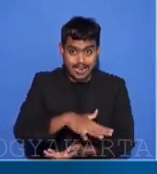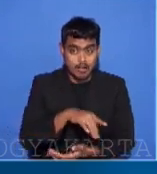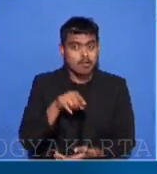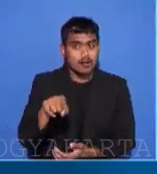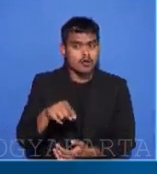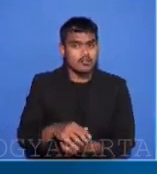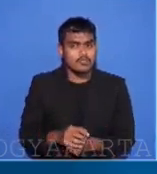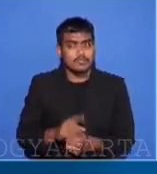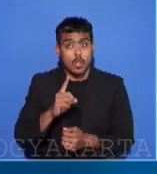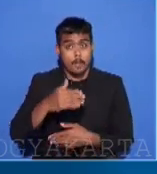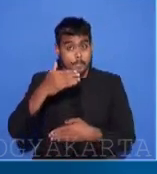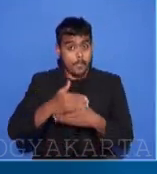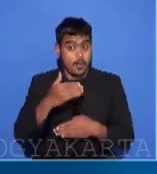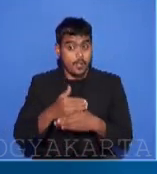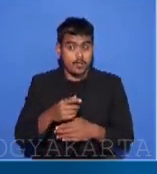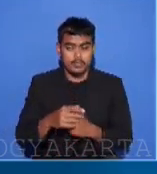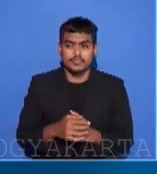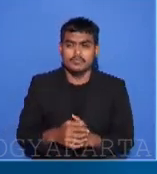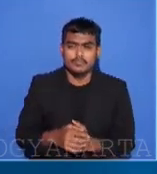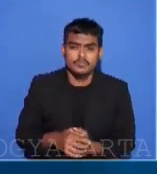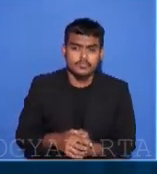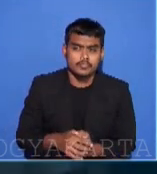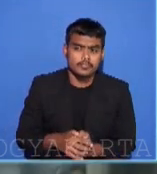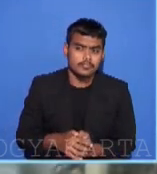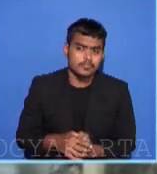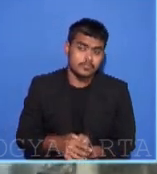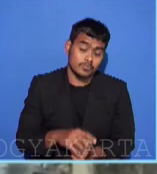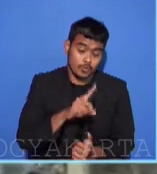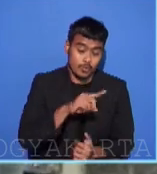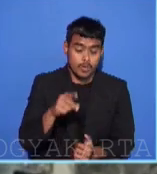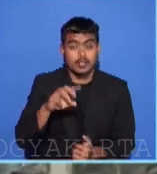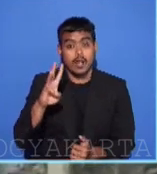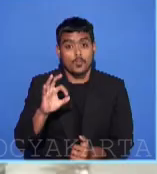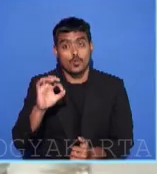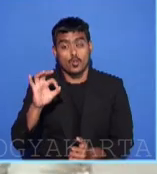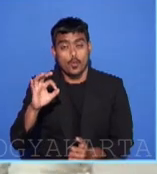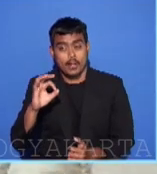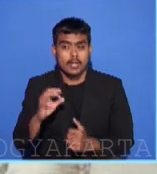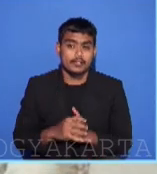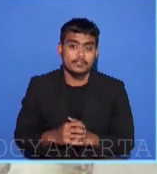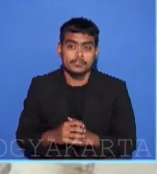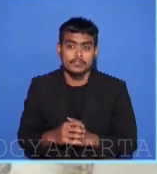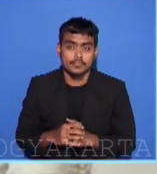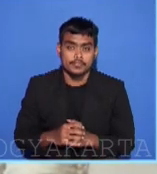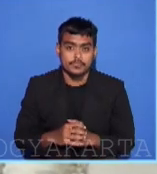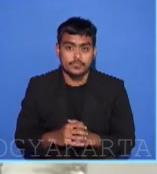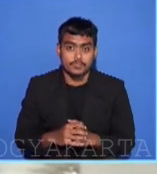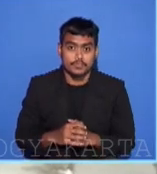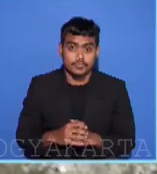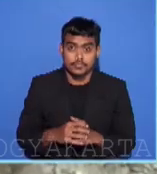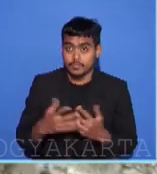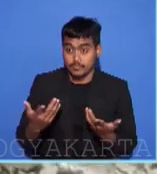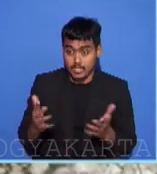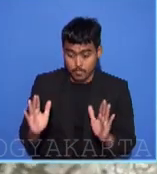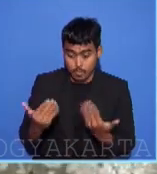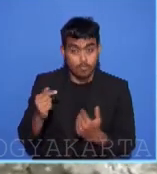dimatikan sejak 1 Oktober hingga 31 Oktober mendatang dimatikannya Saluran ini menyusul proses pembangunan